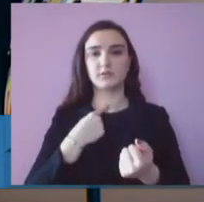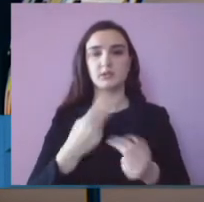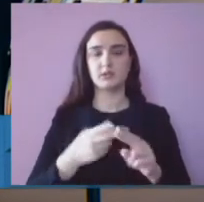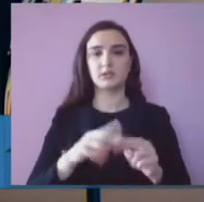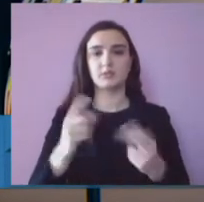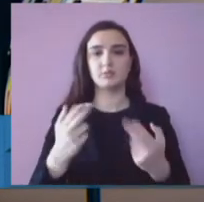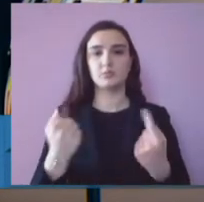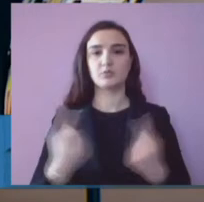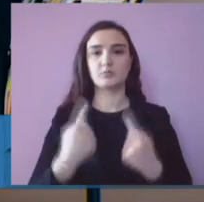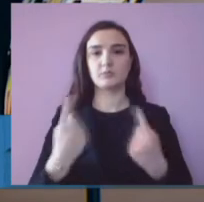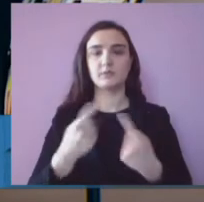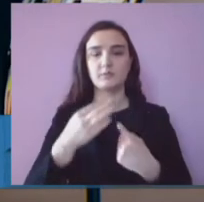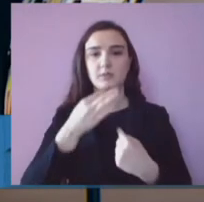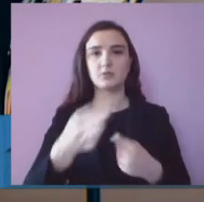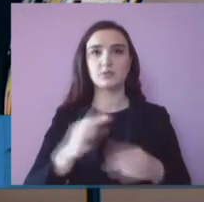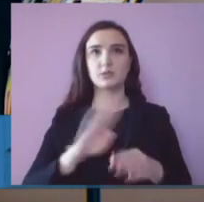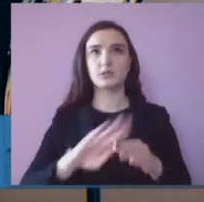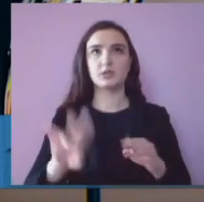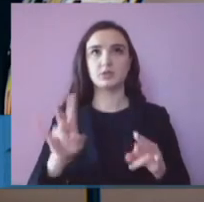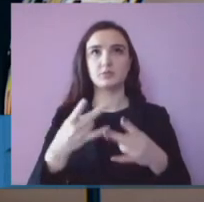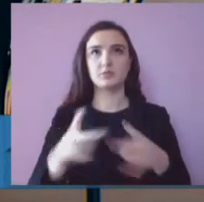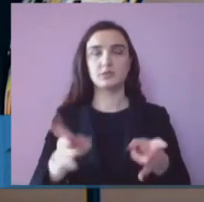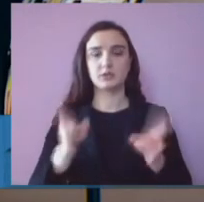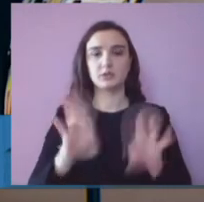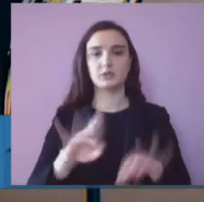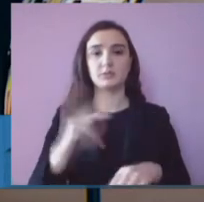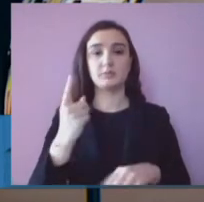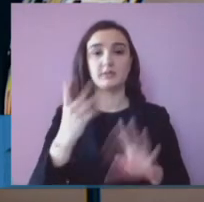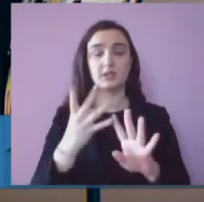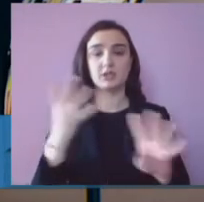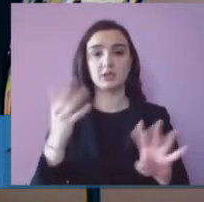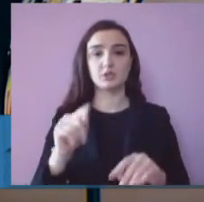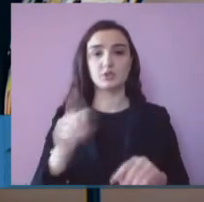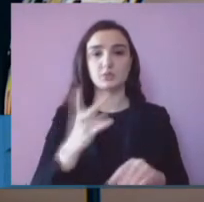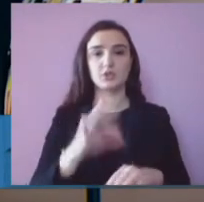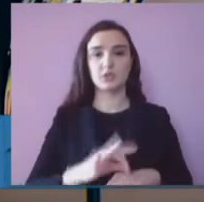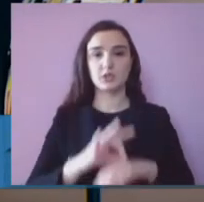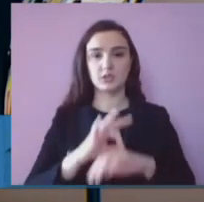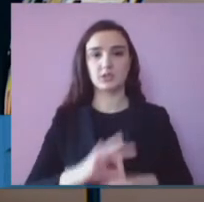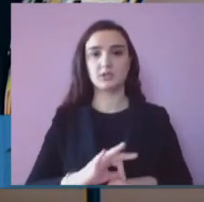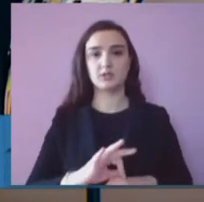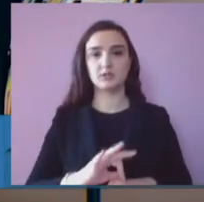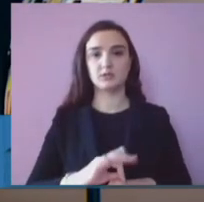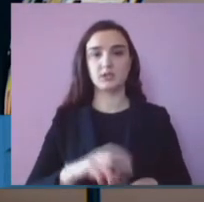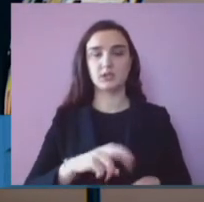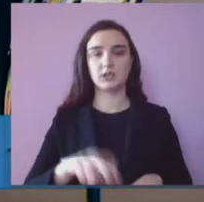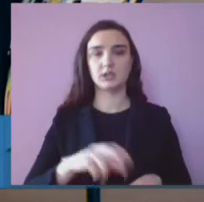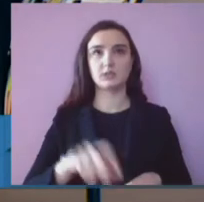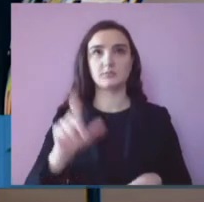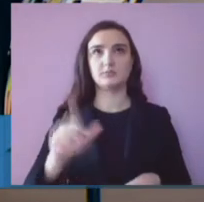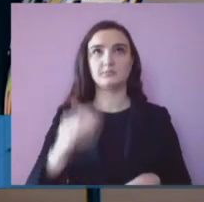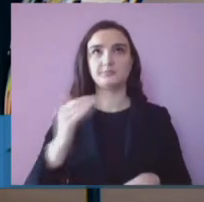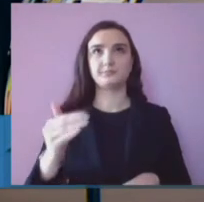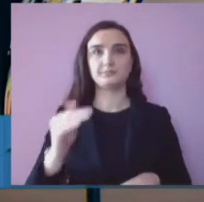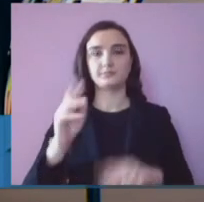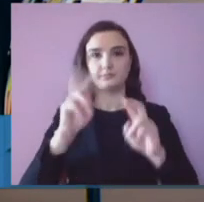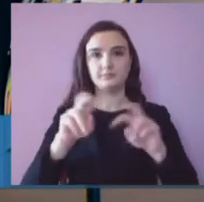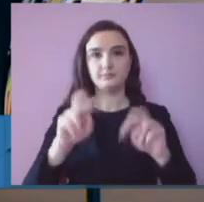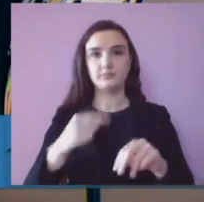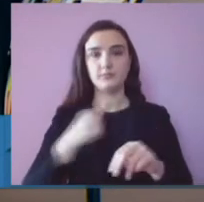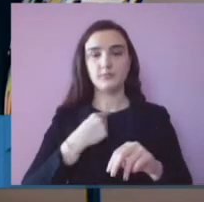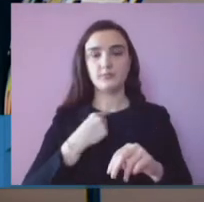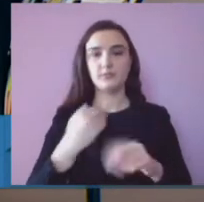ბუნებრივია, პასუხის გარეშე არ უნდა დარჩეს და უპირველეს ყოვლისა უნდა ჩატარდეს ექიმის გასინჯვა, ენდოკრინოლოგის